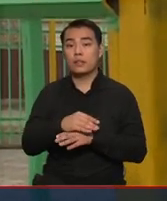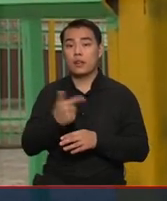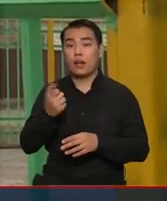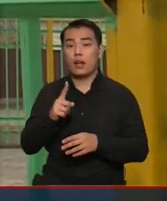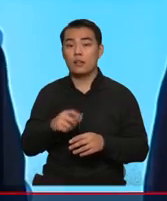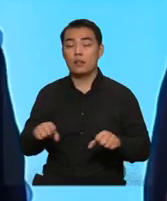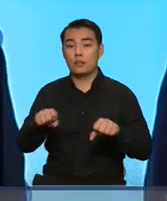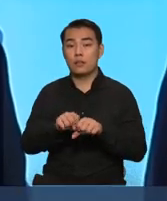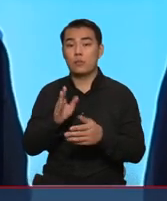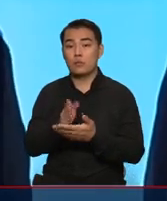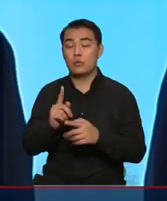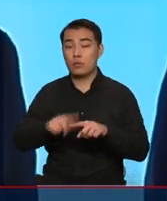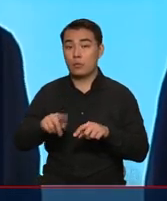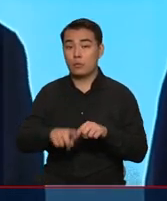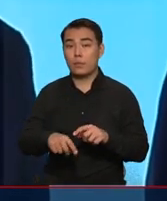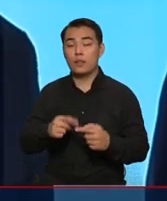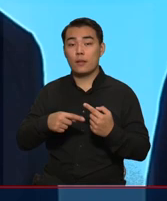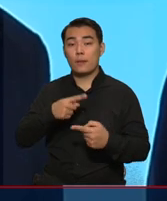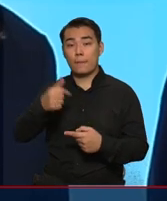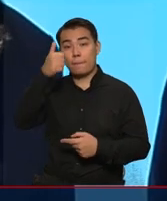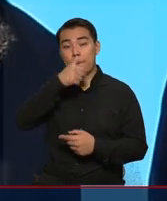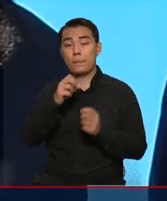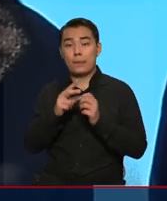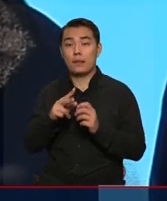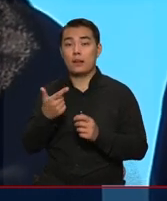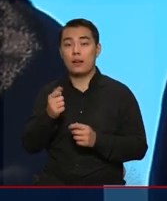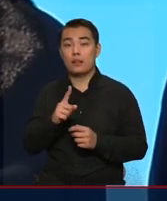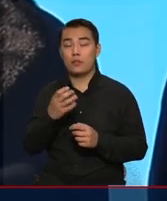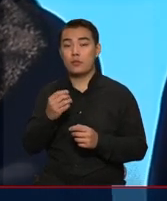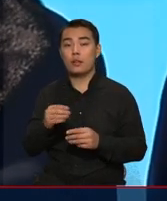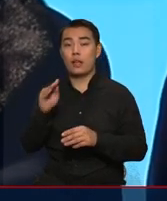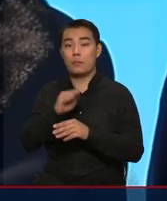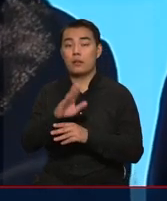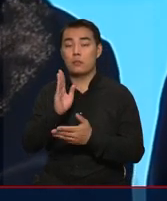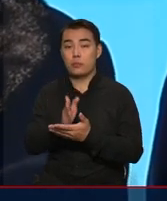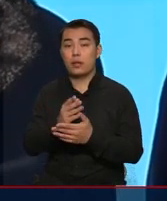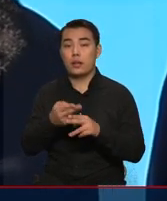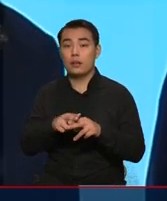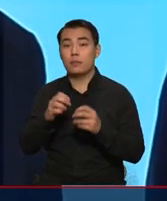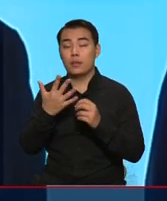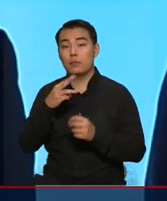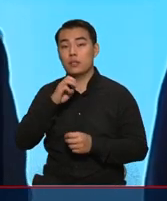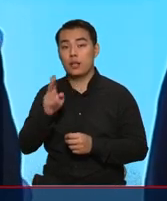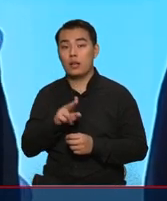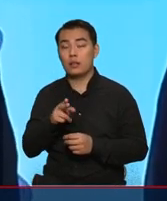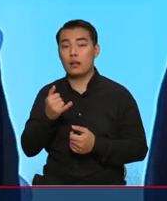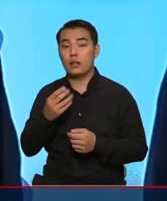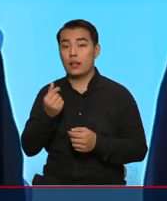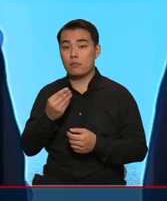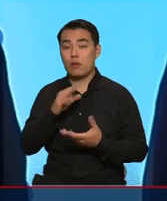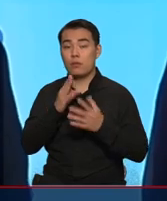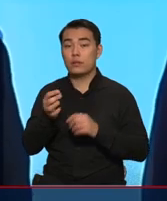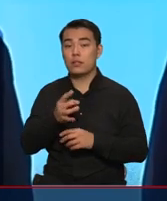тілеуі орындалмақ. Келесі жылда 12 елді мекенге көгілдірілетін кіргізілетін болады. Соған 5 миллиардқа жуық қаражат